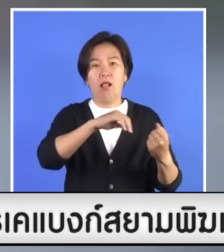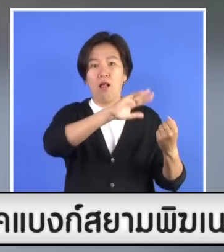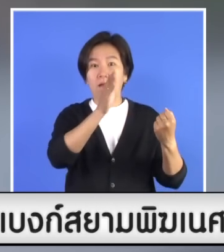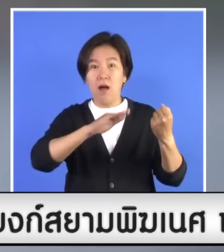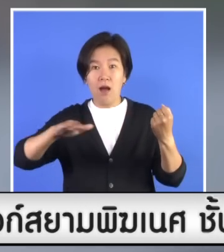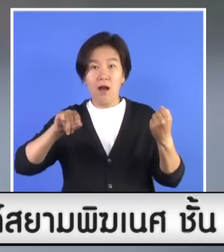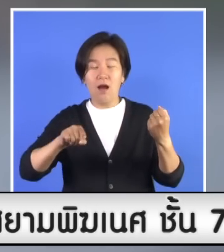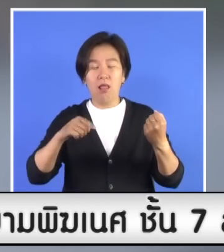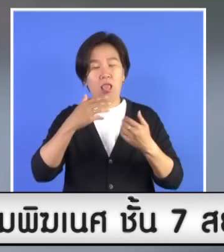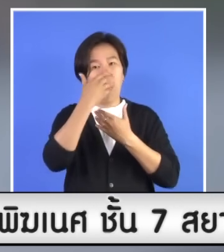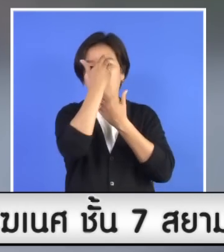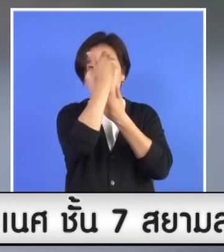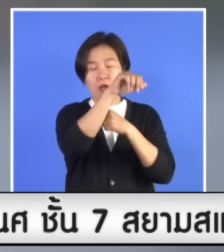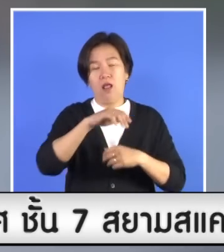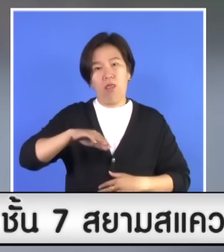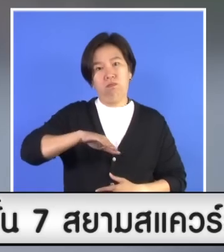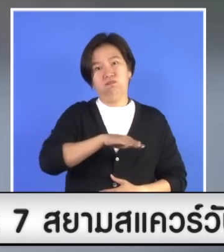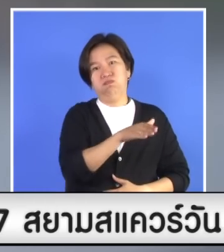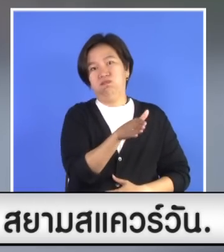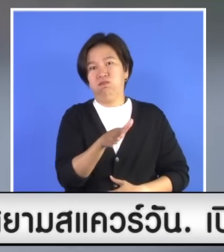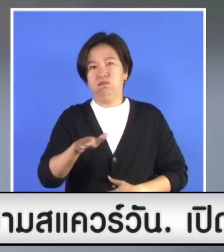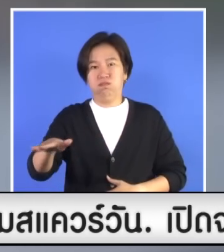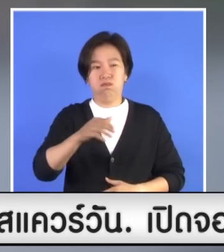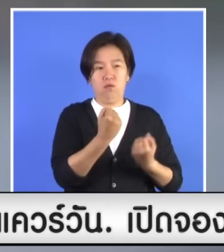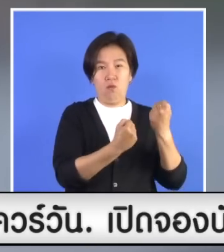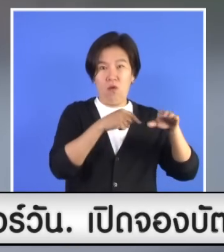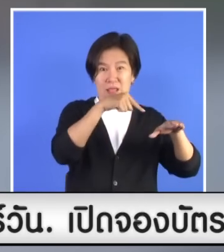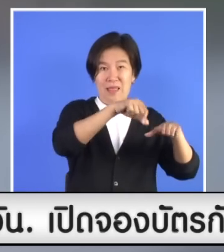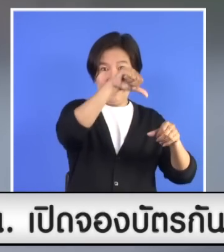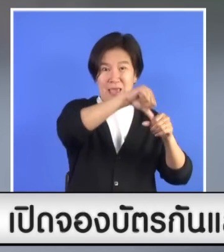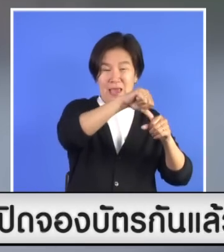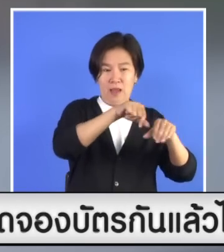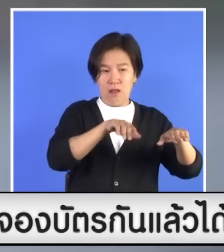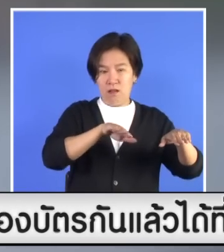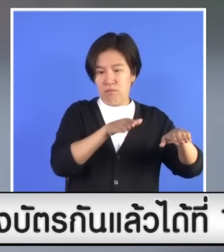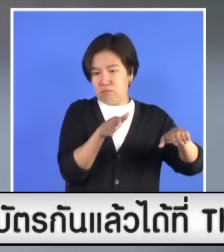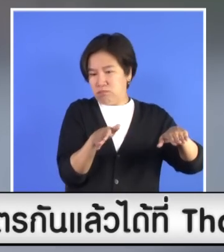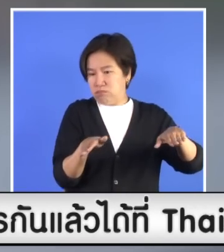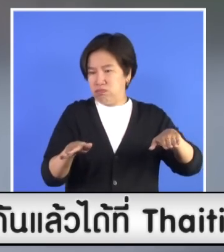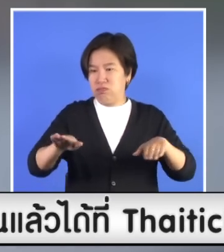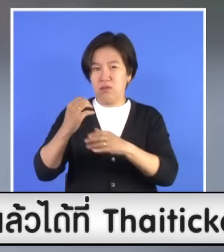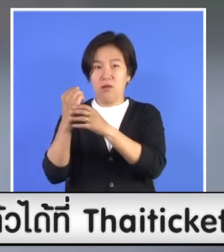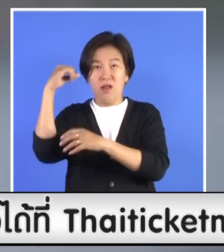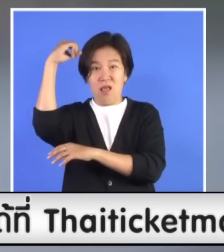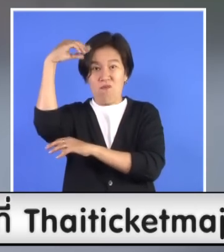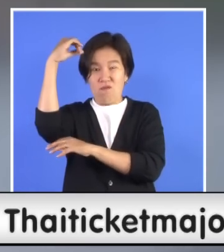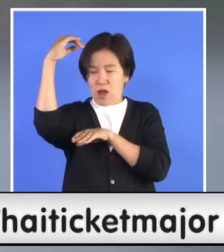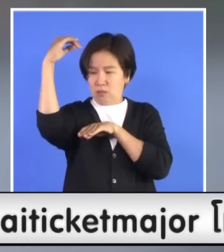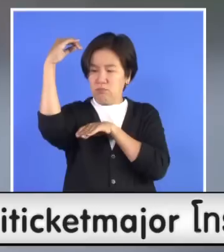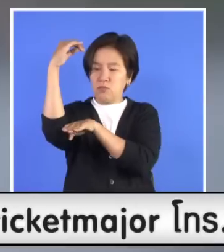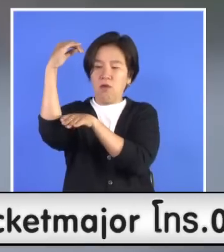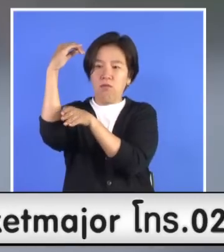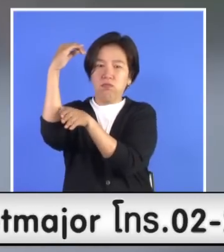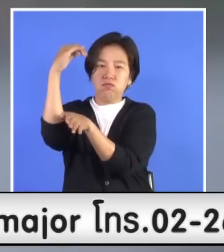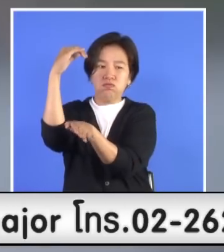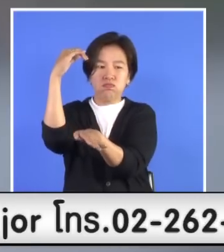อบฟุตบาทบางทีไปใกล้ๆกับรถแก๊สนะแล้วก็สุดท้ายนะครับปีนฟุตบาทชนกับเสาไฟนี่นะฮะวัสดุ